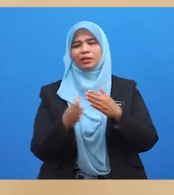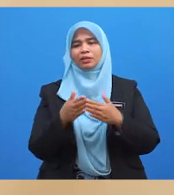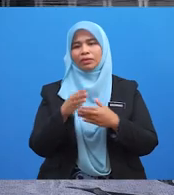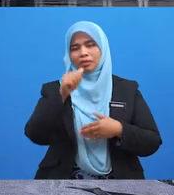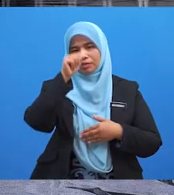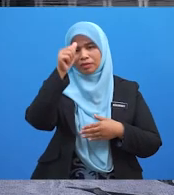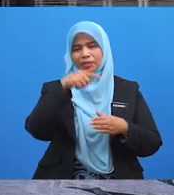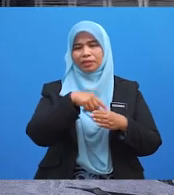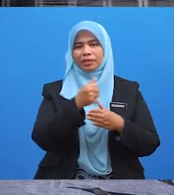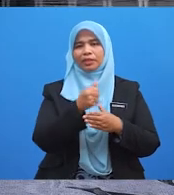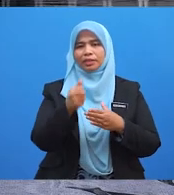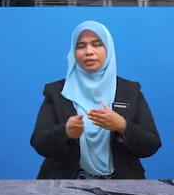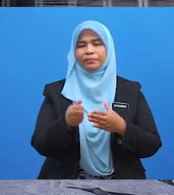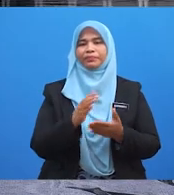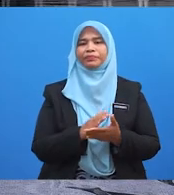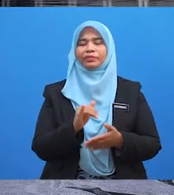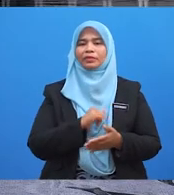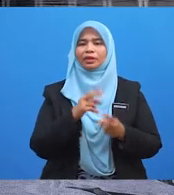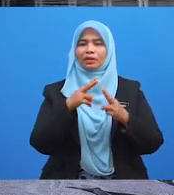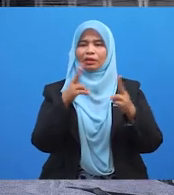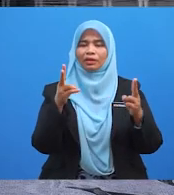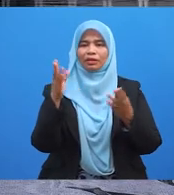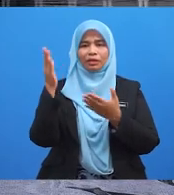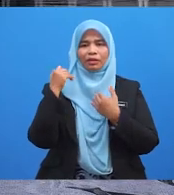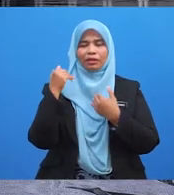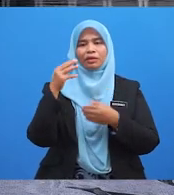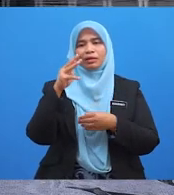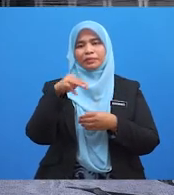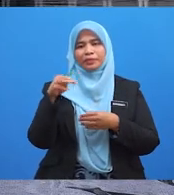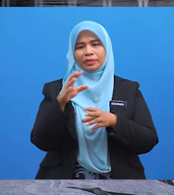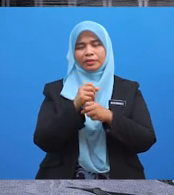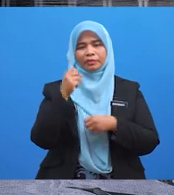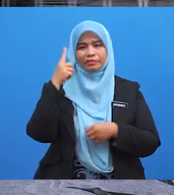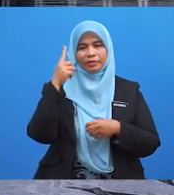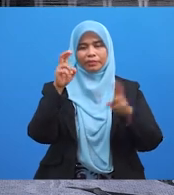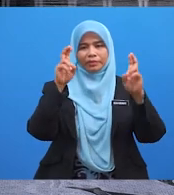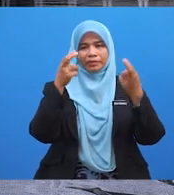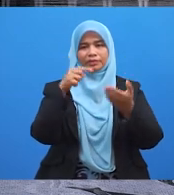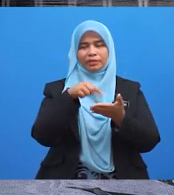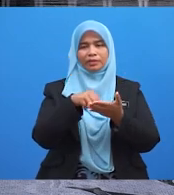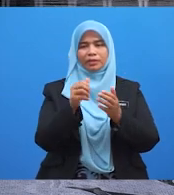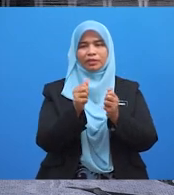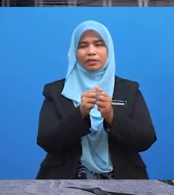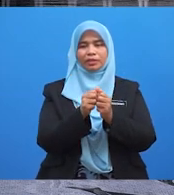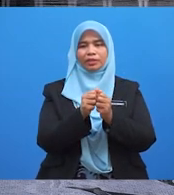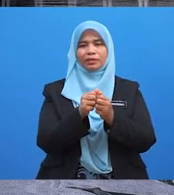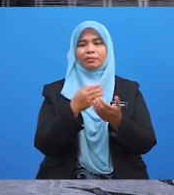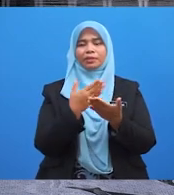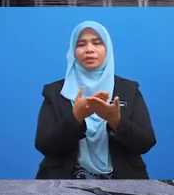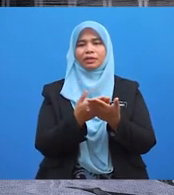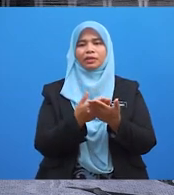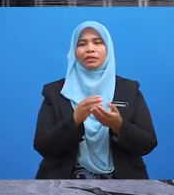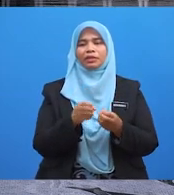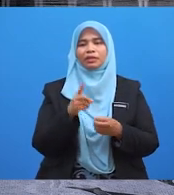akhirat. Jadi, saya amat berharap murid-murid dapat memahami tajuk ini dengan